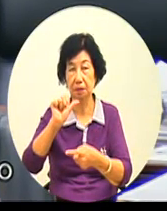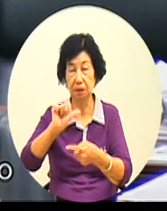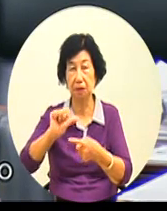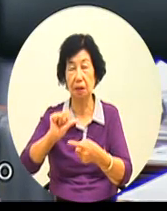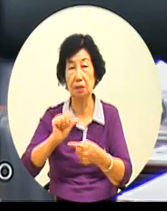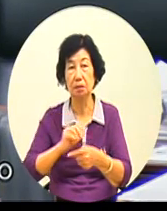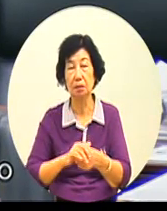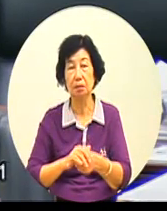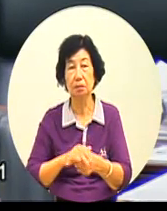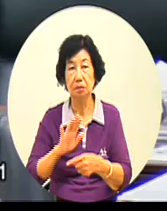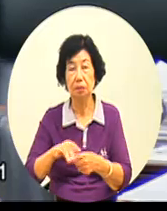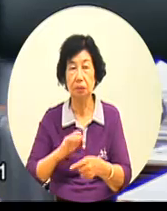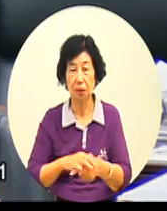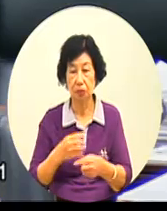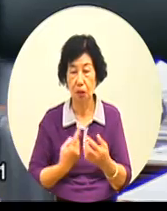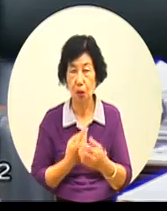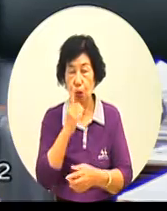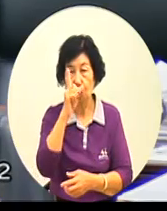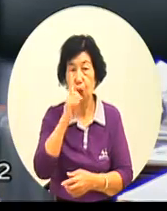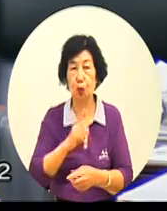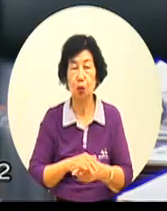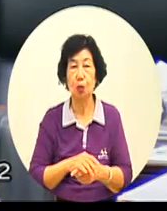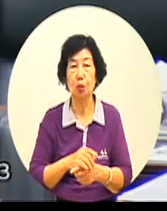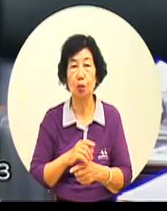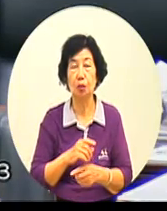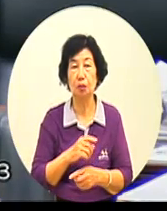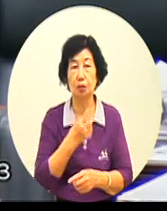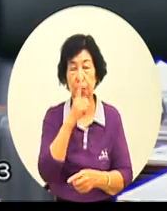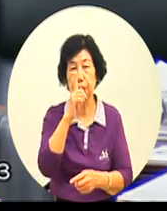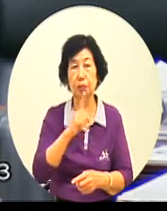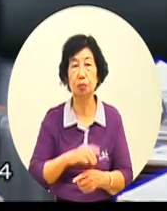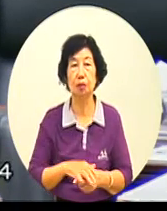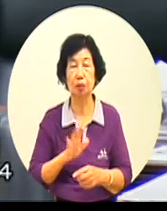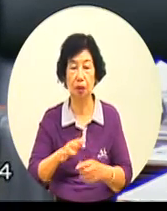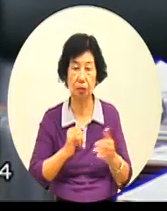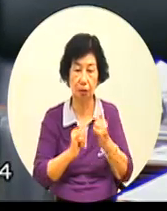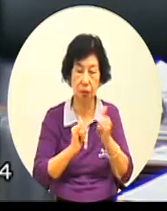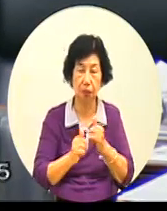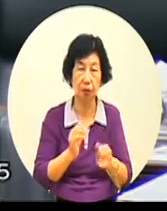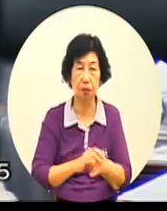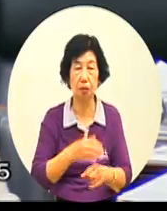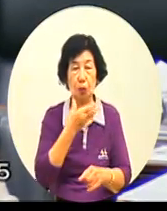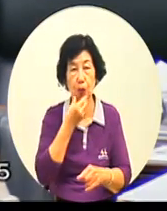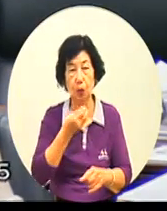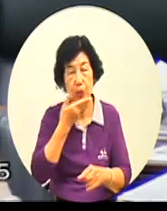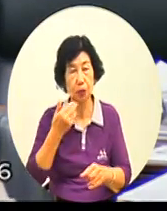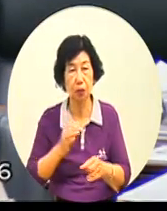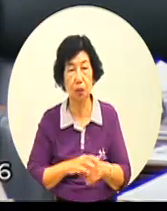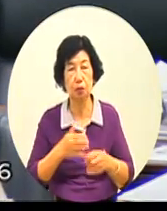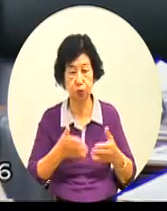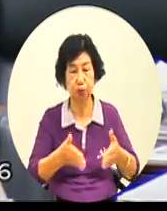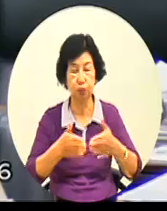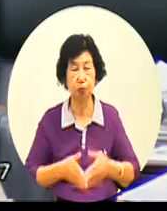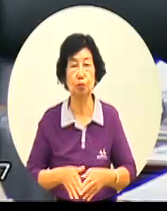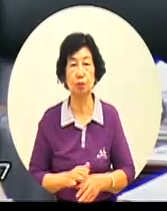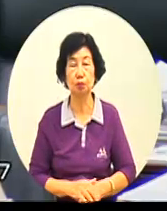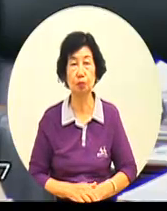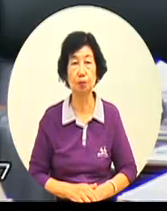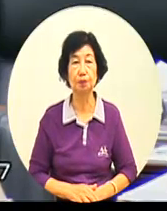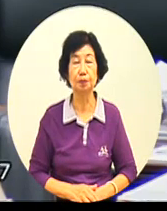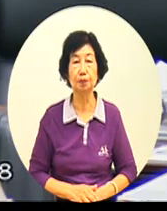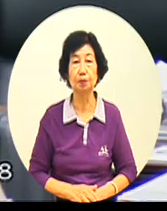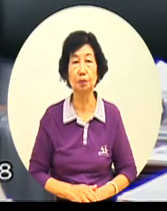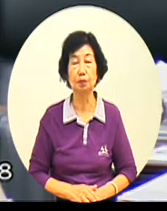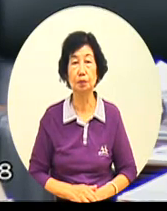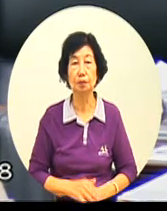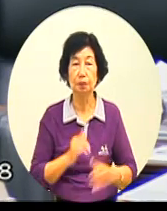身的形态，那么这个社会问题会产生，社会福利对他们而言也很重要。所以我看了社